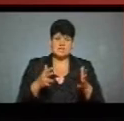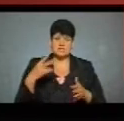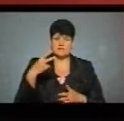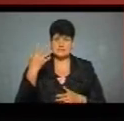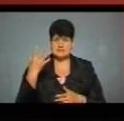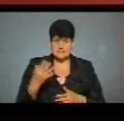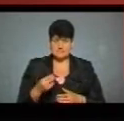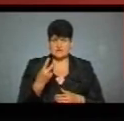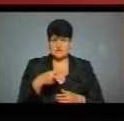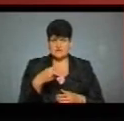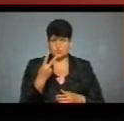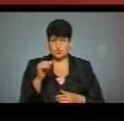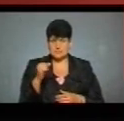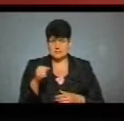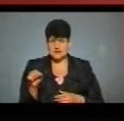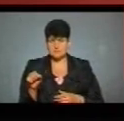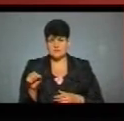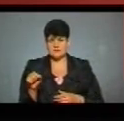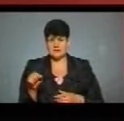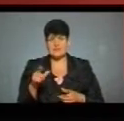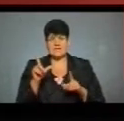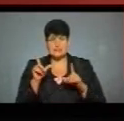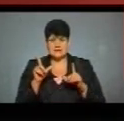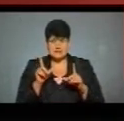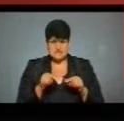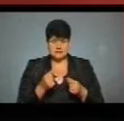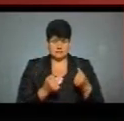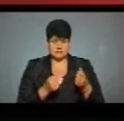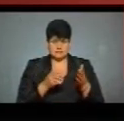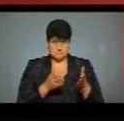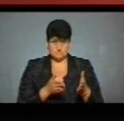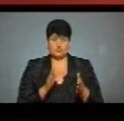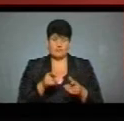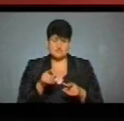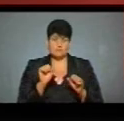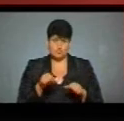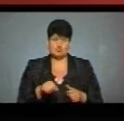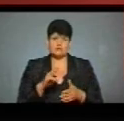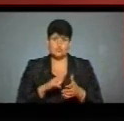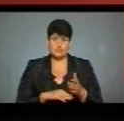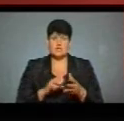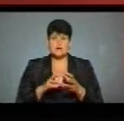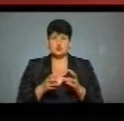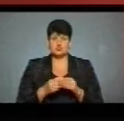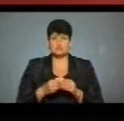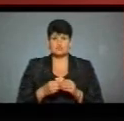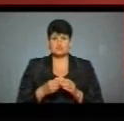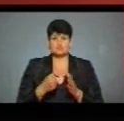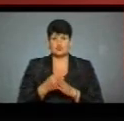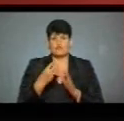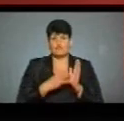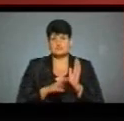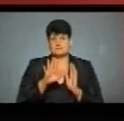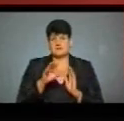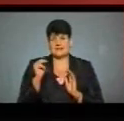від 22 серпня їздите цією автівкою, то вас можуть оштрафувати на суму до